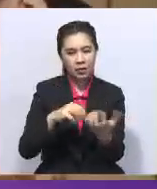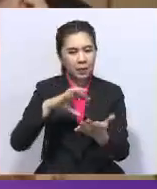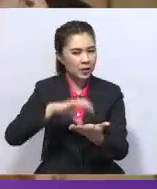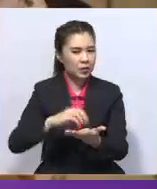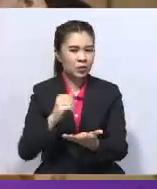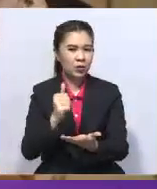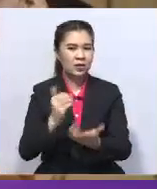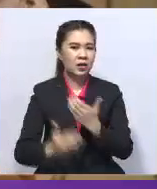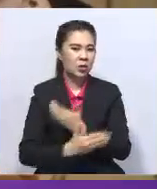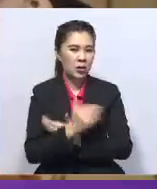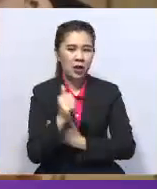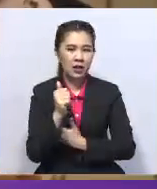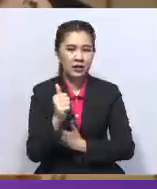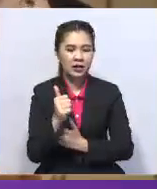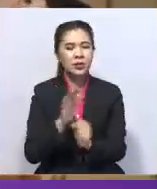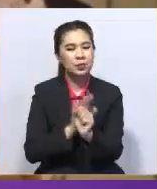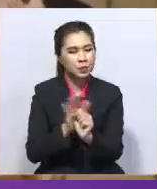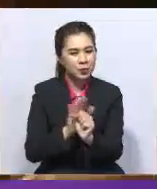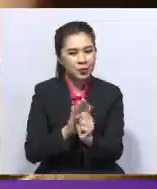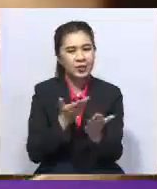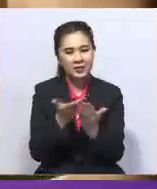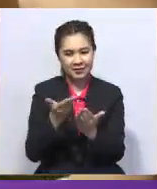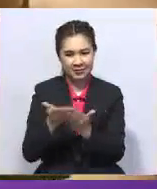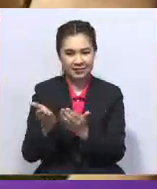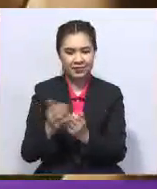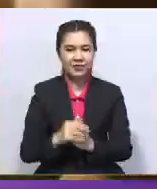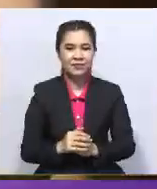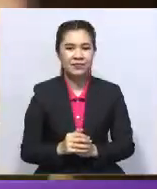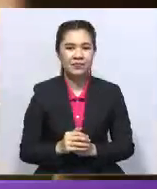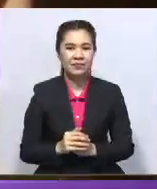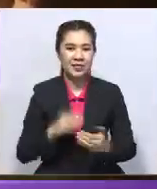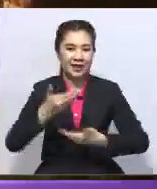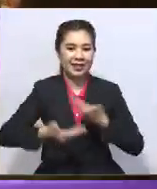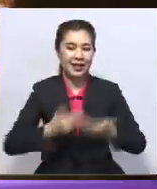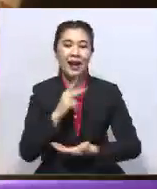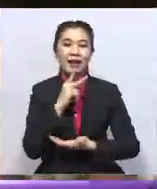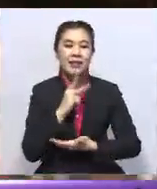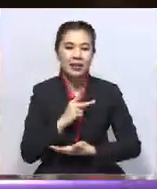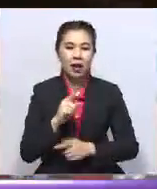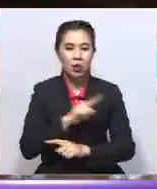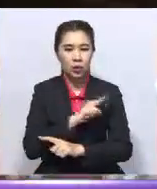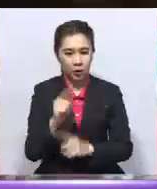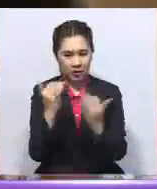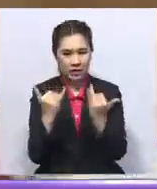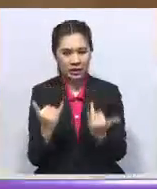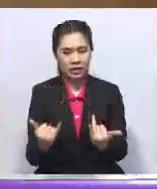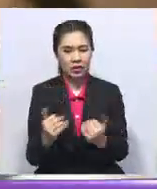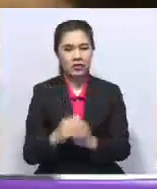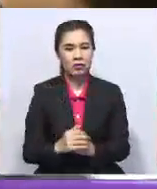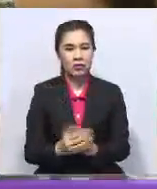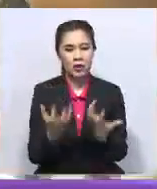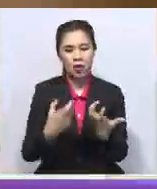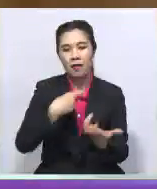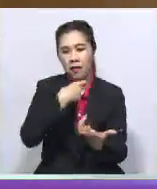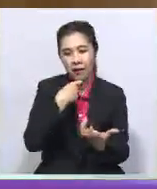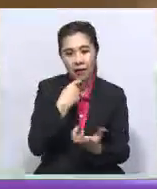คลนะคะแล้วก็เลือกซื้อแต่พอดีด้วยค่ะบรรยากาศที่ตลาดเก่าเยาวราชในช่วงวันจ่ายปีนี้พบว่าอาหารแห้งอา